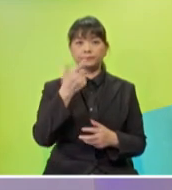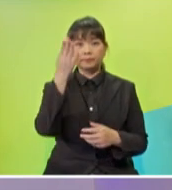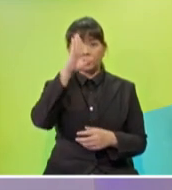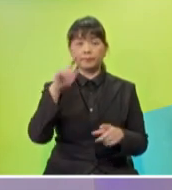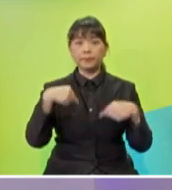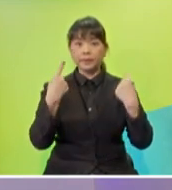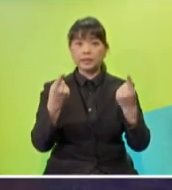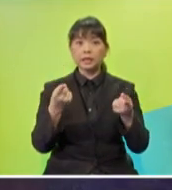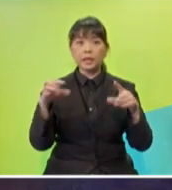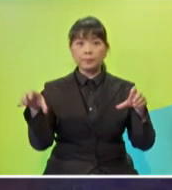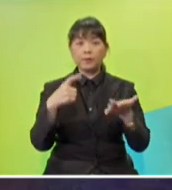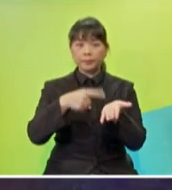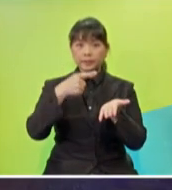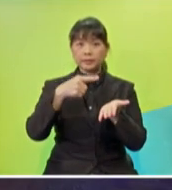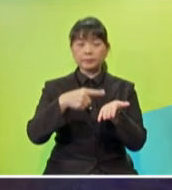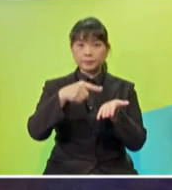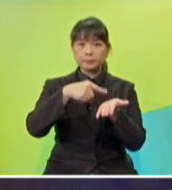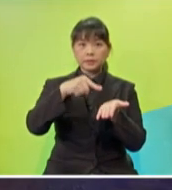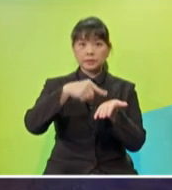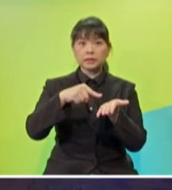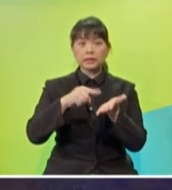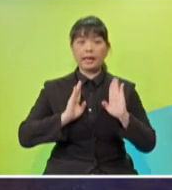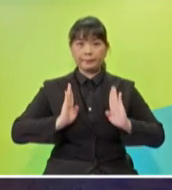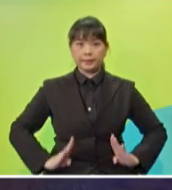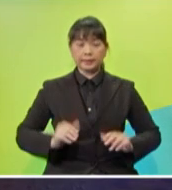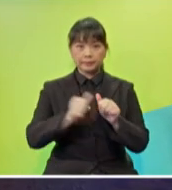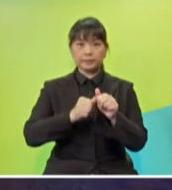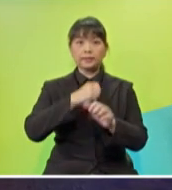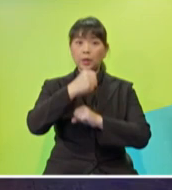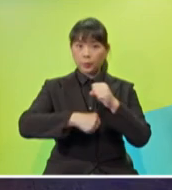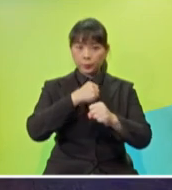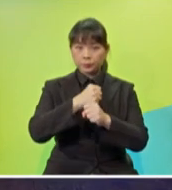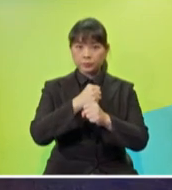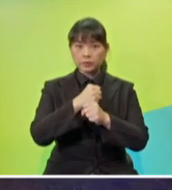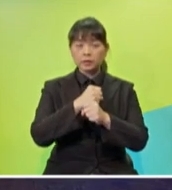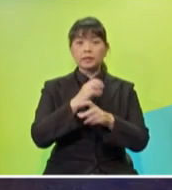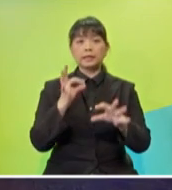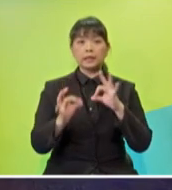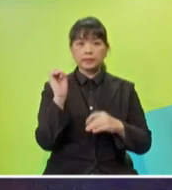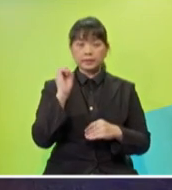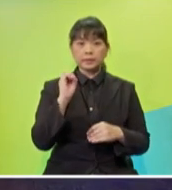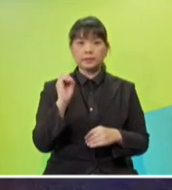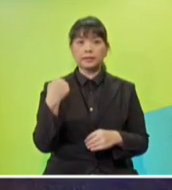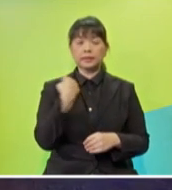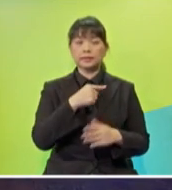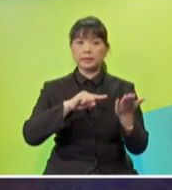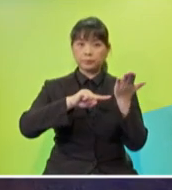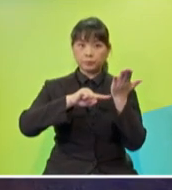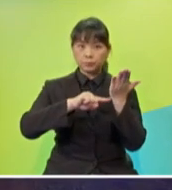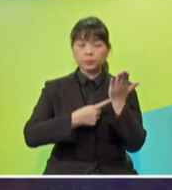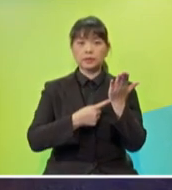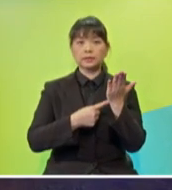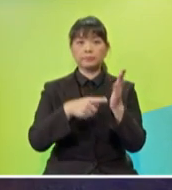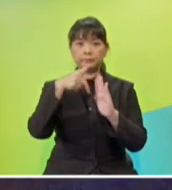setiap tahun ada jika tidak ada Coba kita mulai hari ini ya